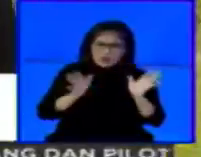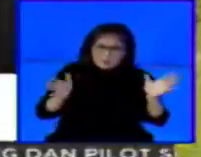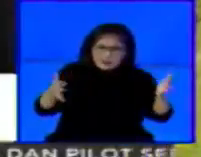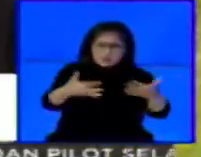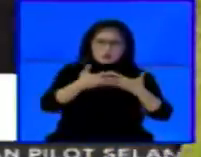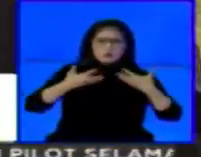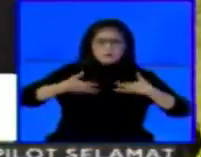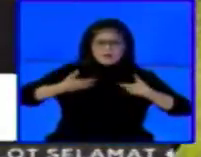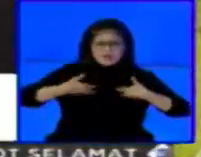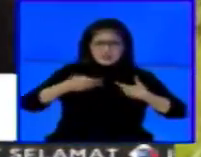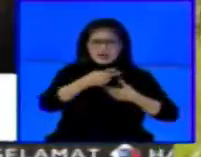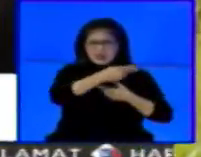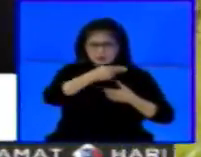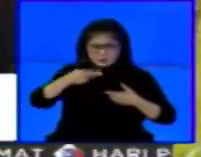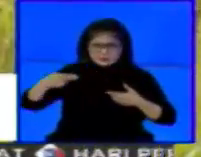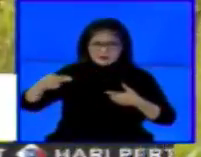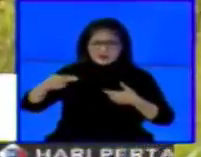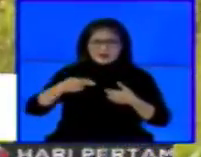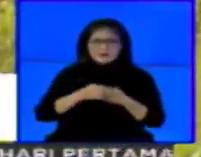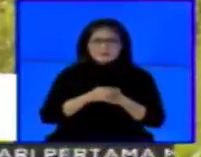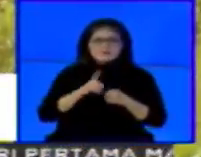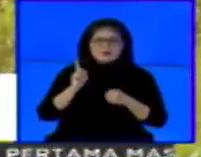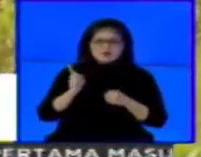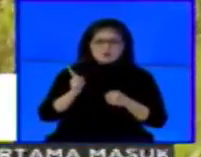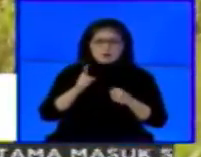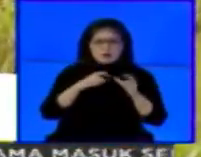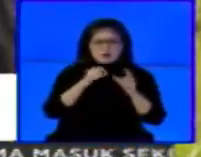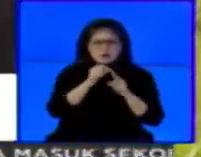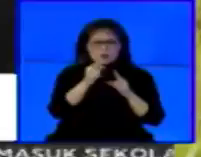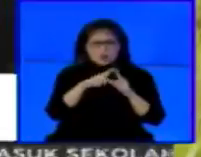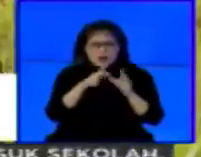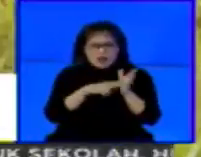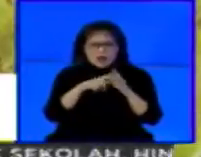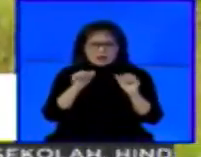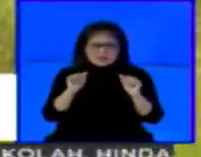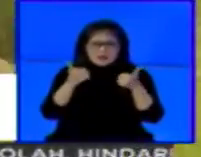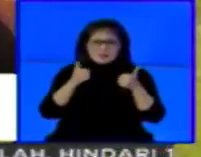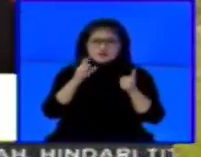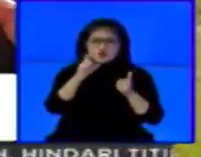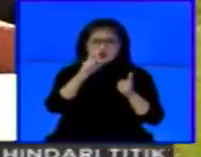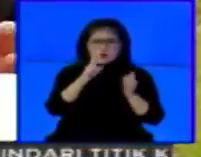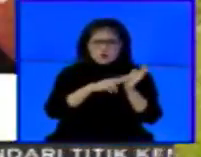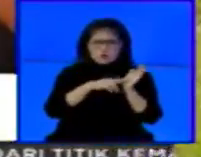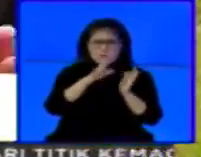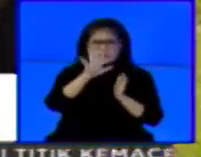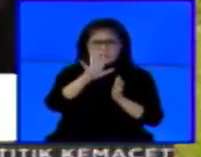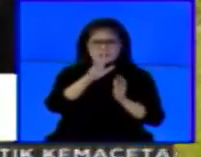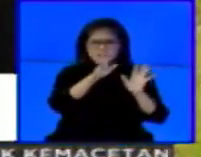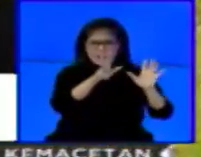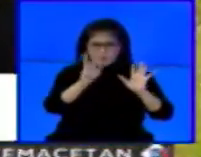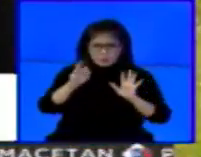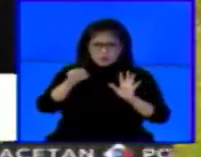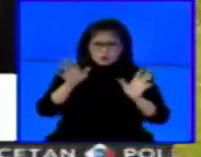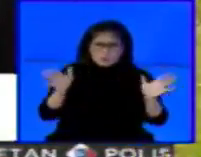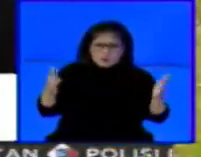Indonesia, khususnya satwa yang terancam punah. Salah satunya adalah Undang-Undang Nomor 5 Tahun 1990 yang menyebutkan untuk melindungi orang